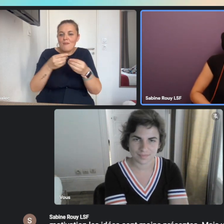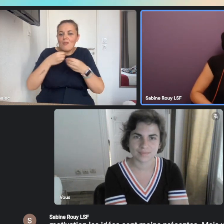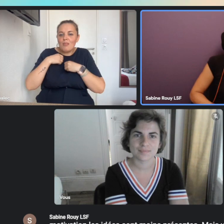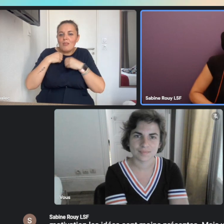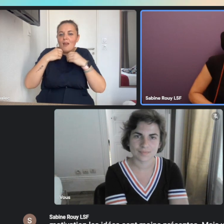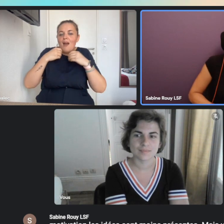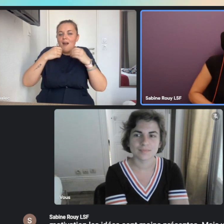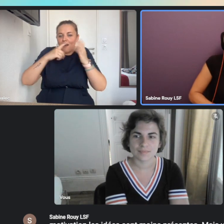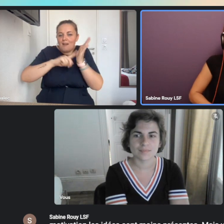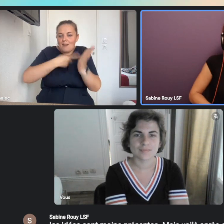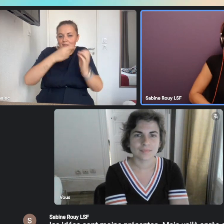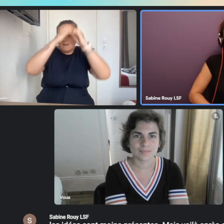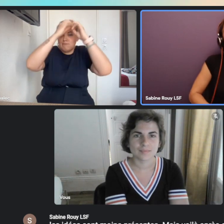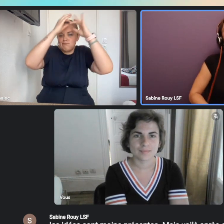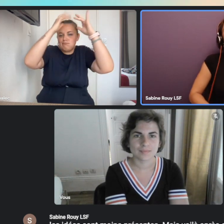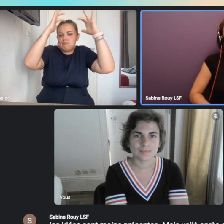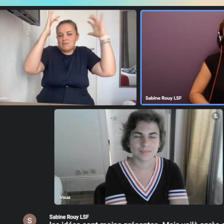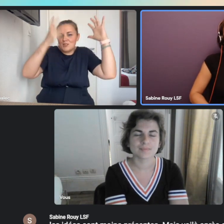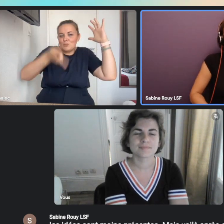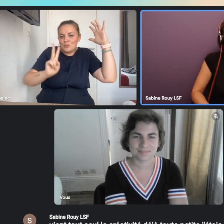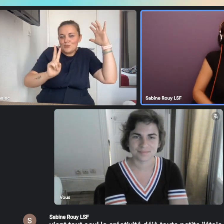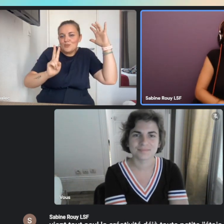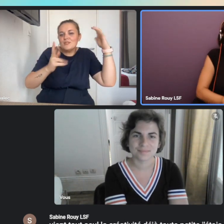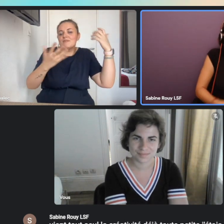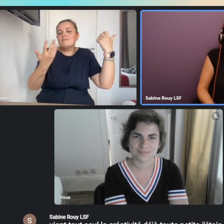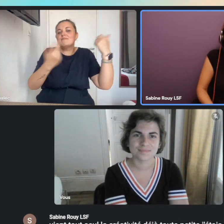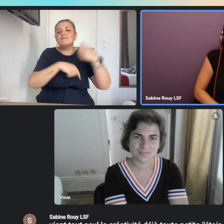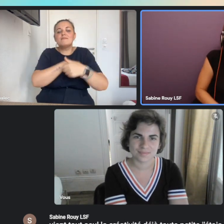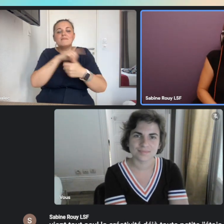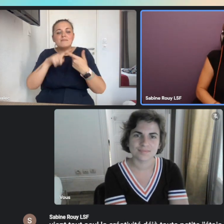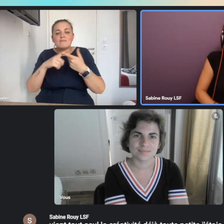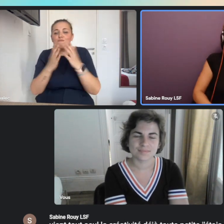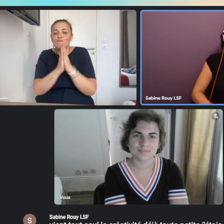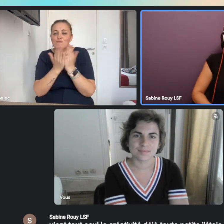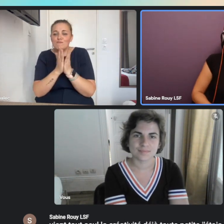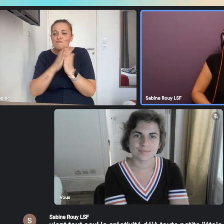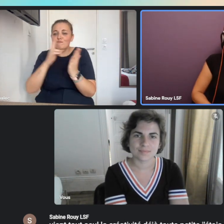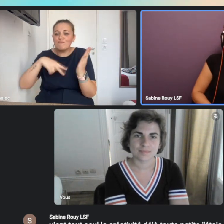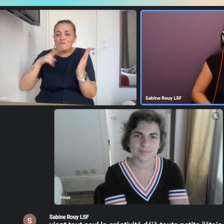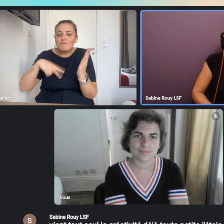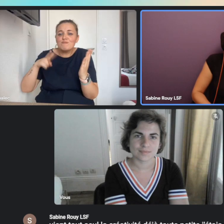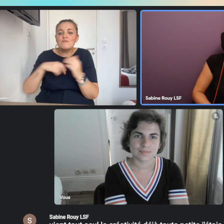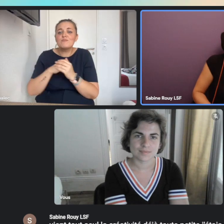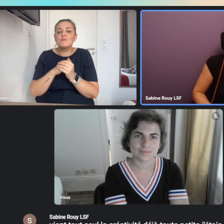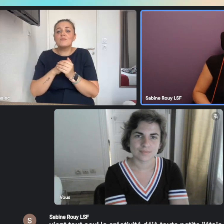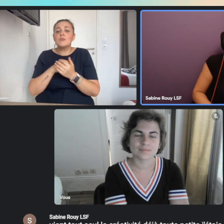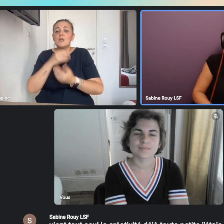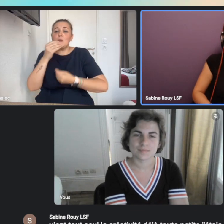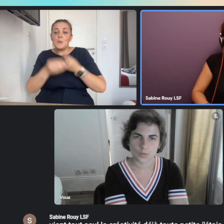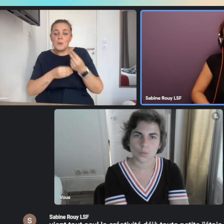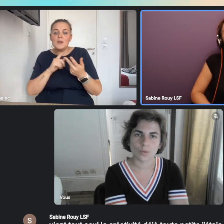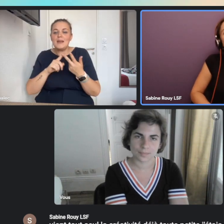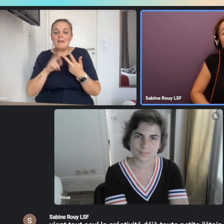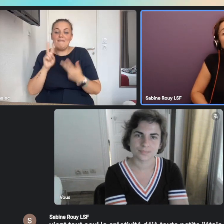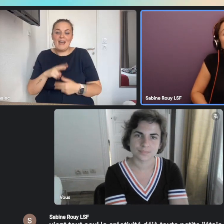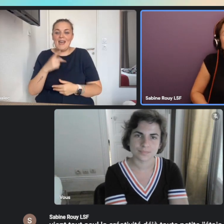me correspond plus, justement qui va me donner plein d'images, plein d'idées, ou lire un